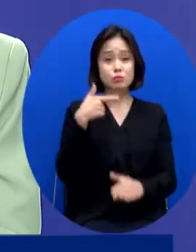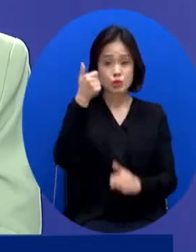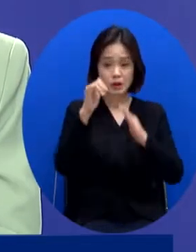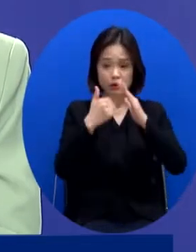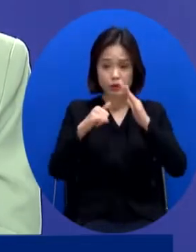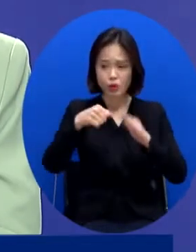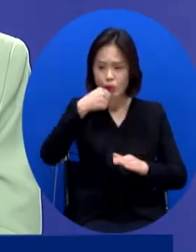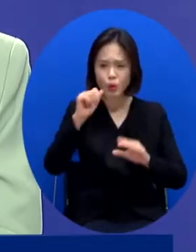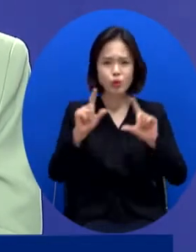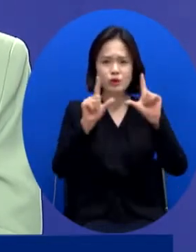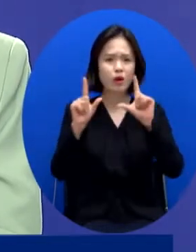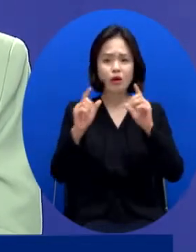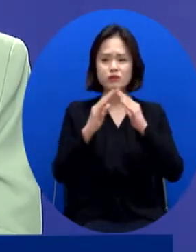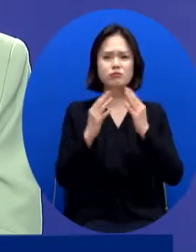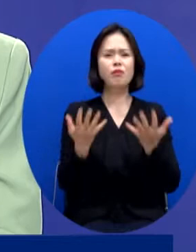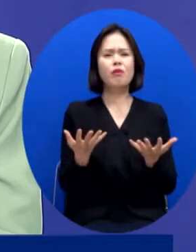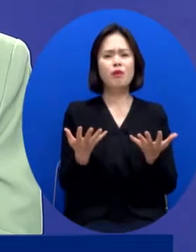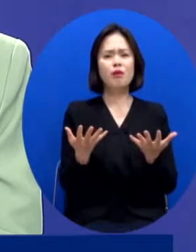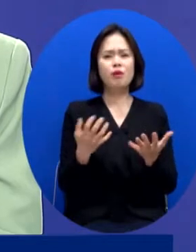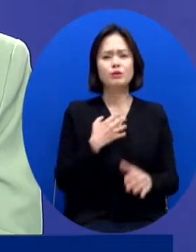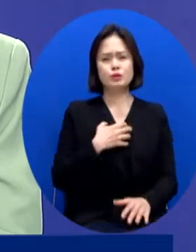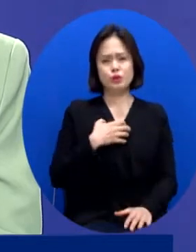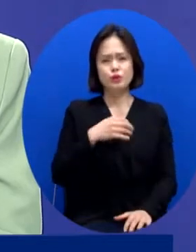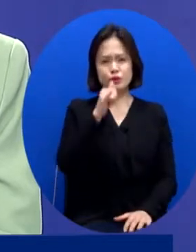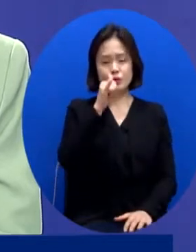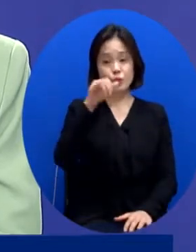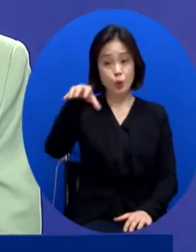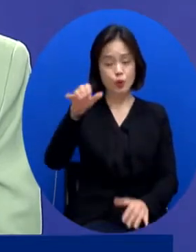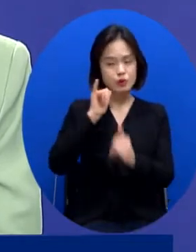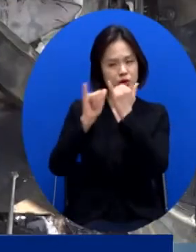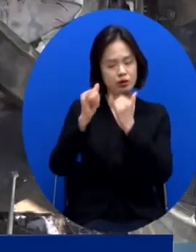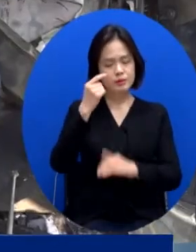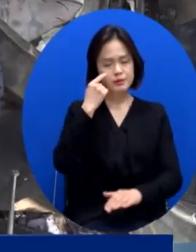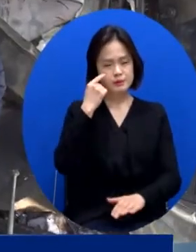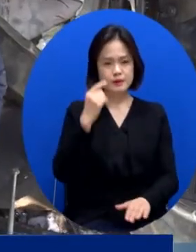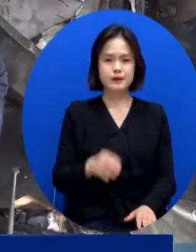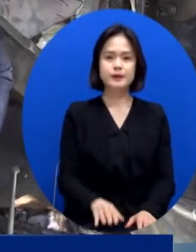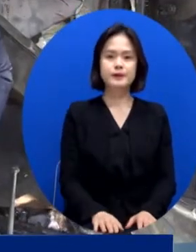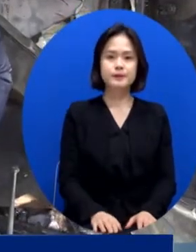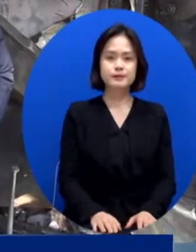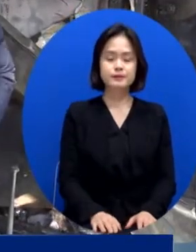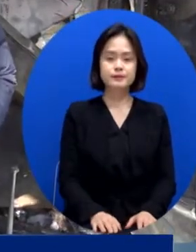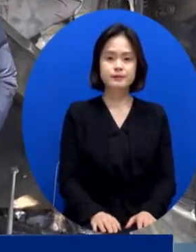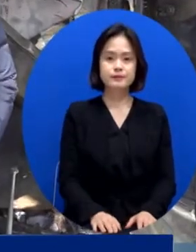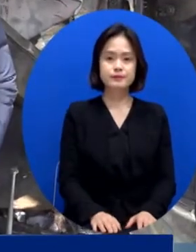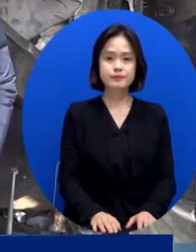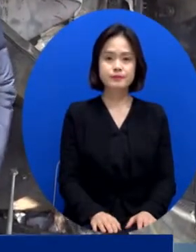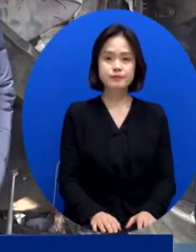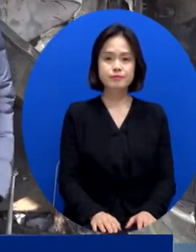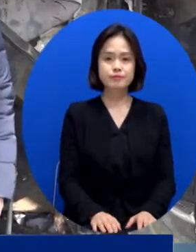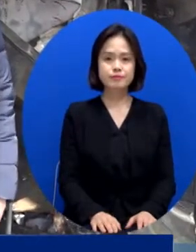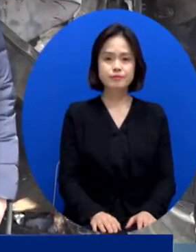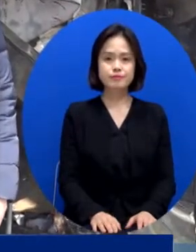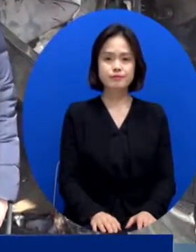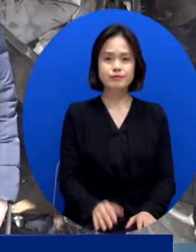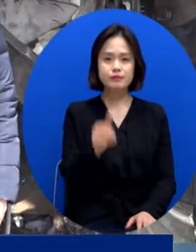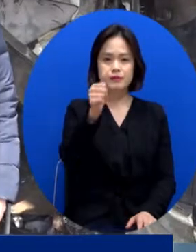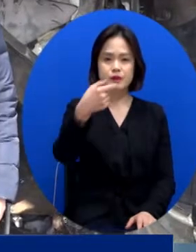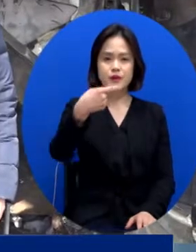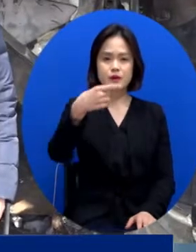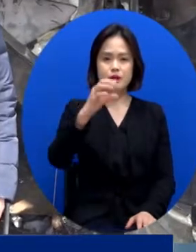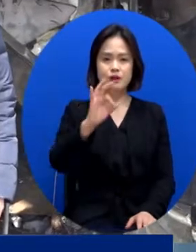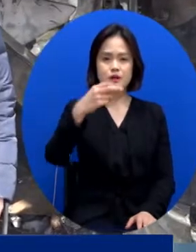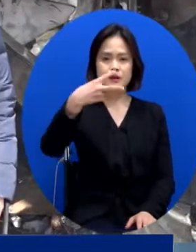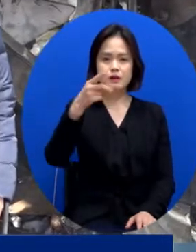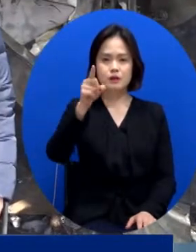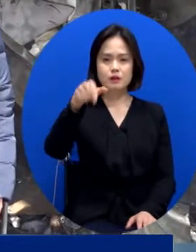없다고 하는데요. 네, 현장에 나가 있는 취재기자 연결합니다. 박세현 기자. 네, 화재로 피해를 입은 청주 흥덕교회에 나와